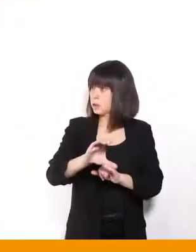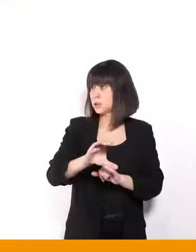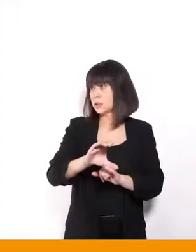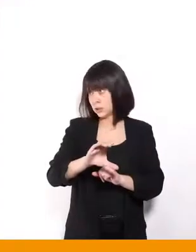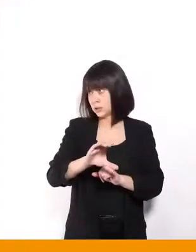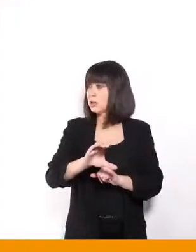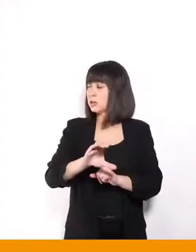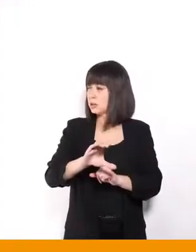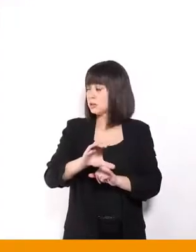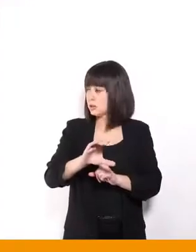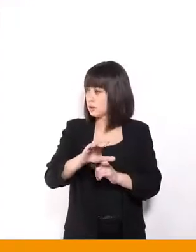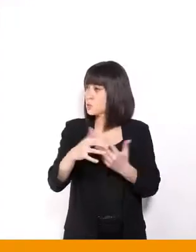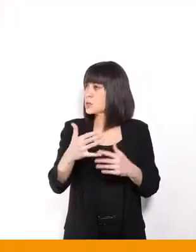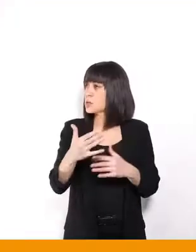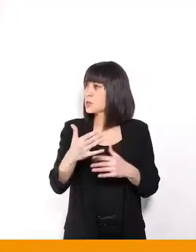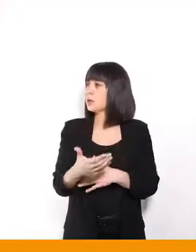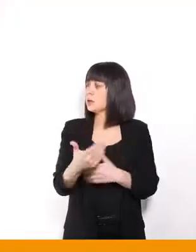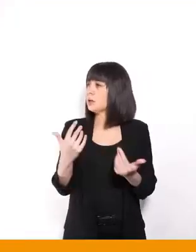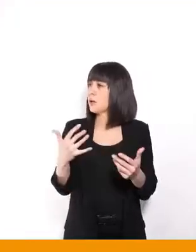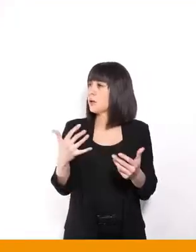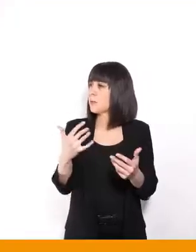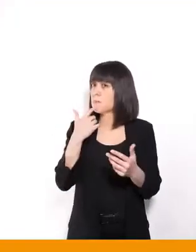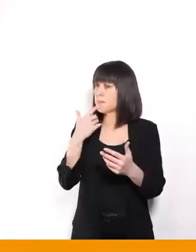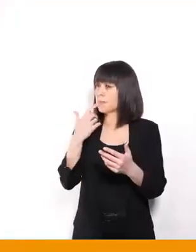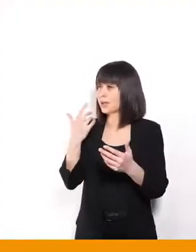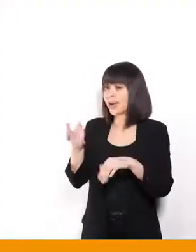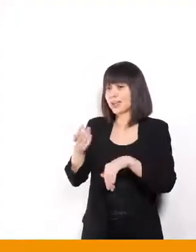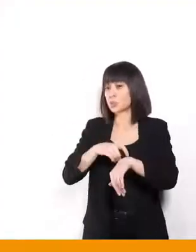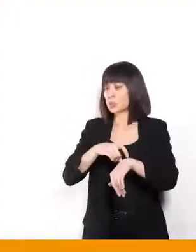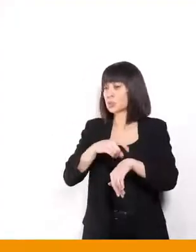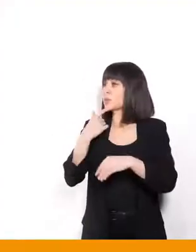dans quelle programmation? Parce qu'on imagine bien que tout ne peut pas se faire tout de suite.